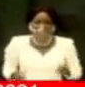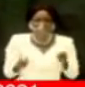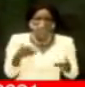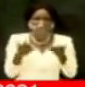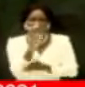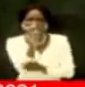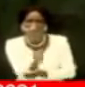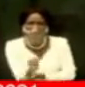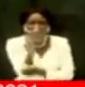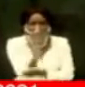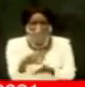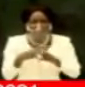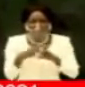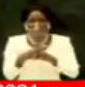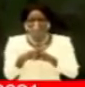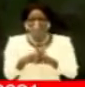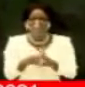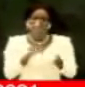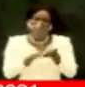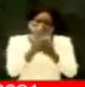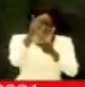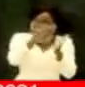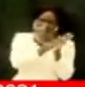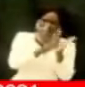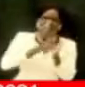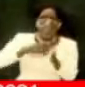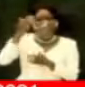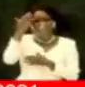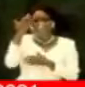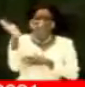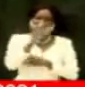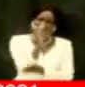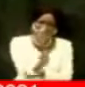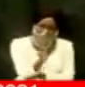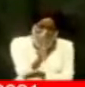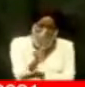chikhalidwe chathu akakhala kuti pali agogo timapatsa kayolemu kuti iwowo